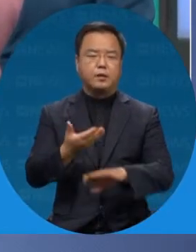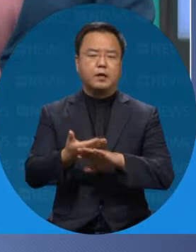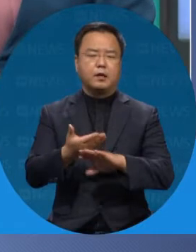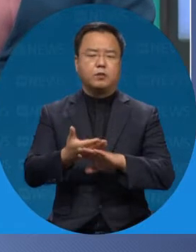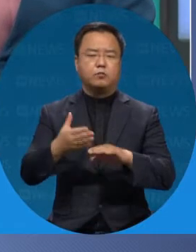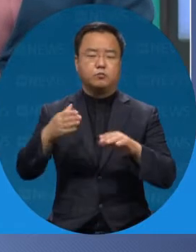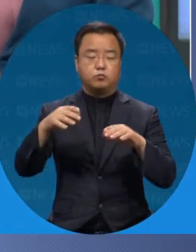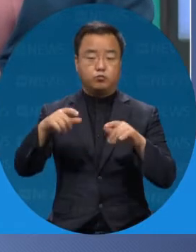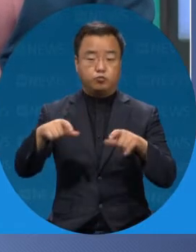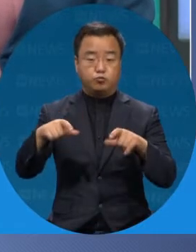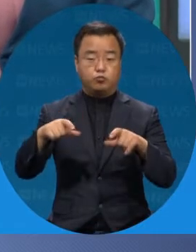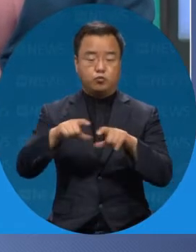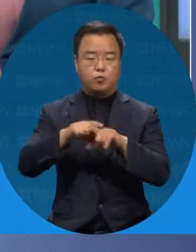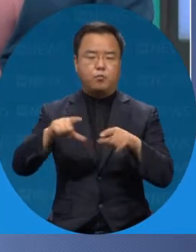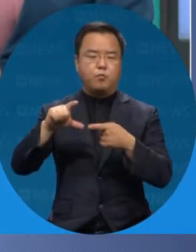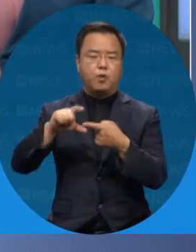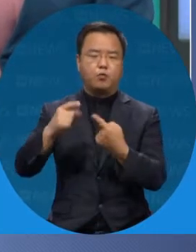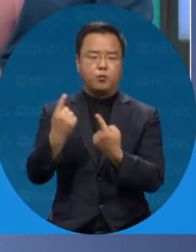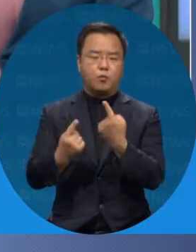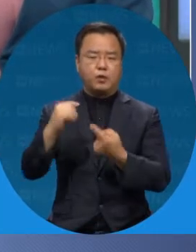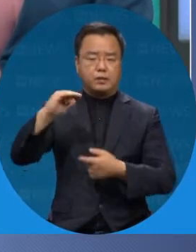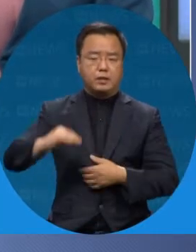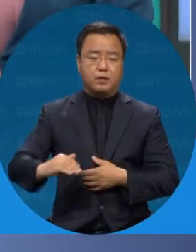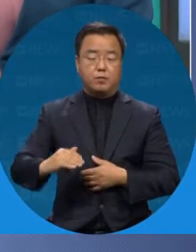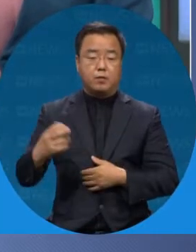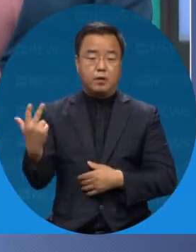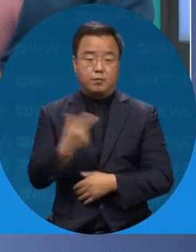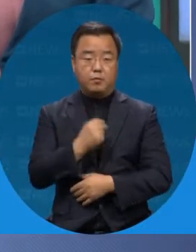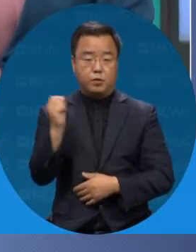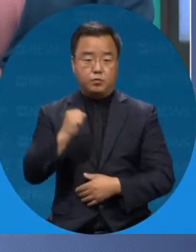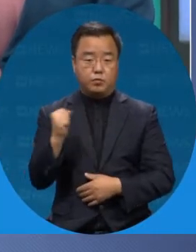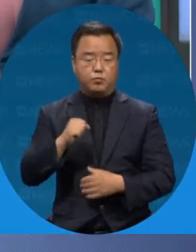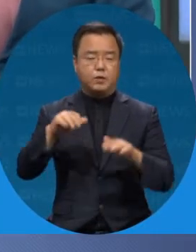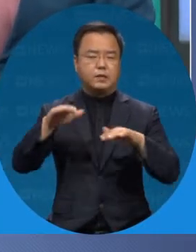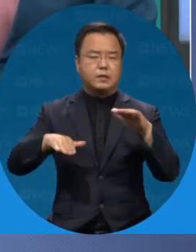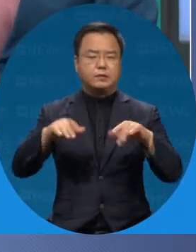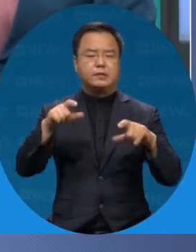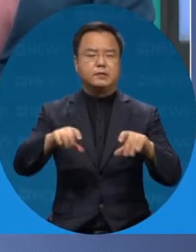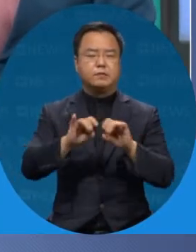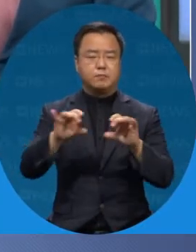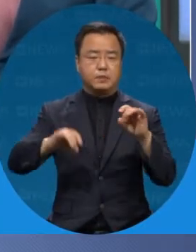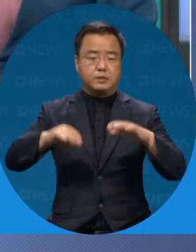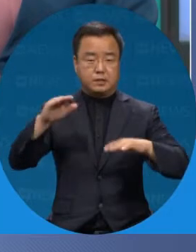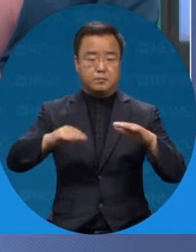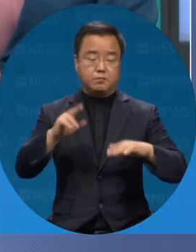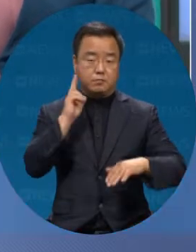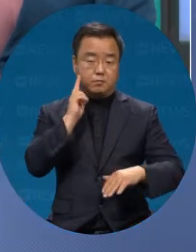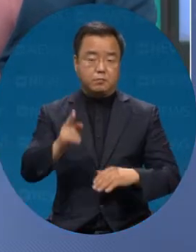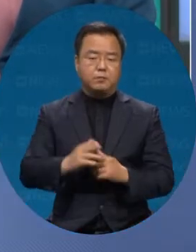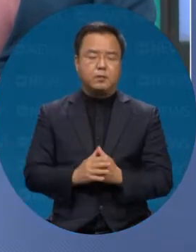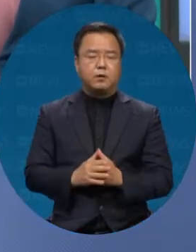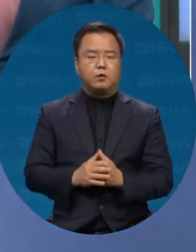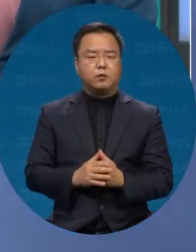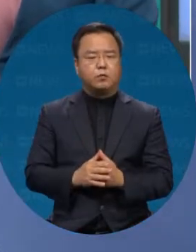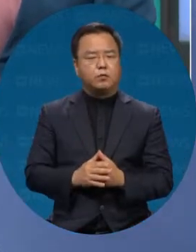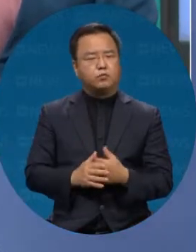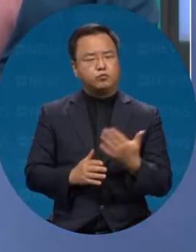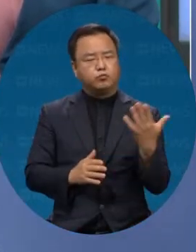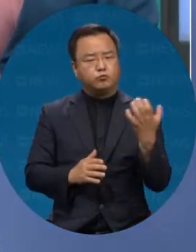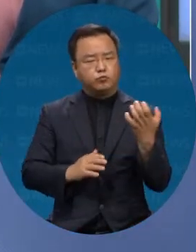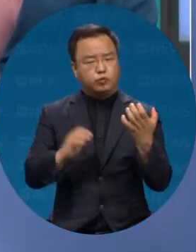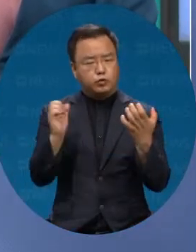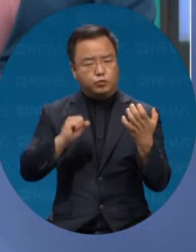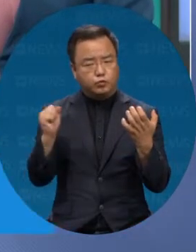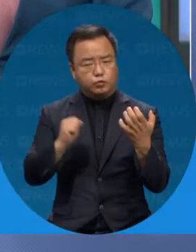것을 발견했는데요. 또 이런 백신 접종률의 차이는 지역별로 큰 차이를 드러내기도 했습니다. 이 높게는 90%를